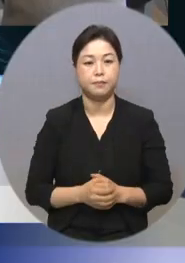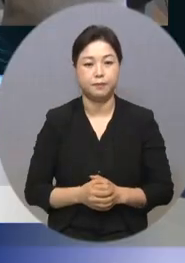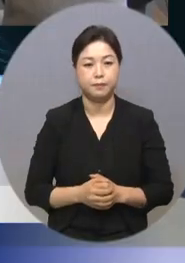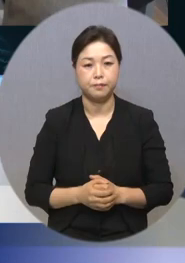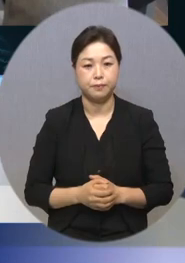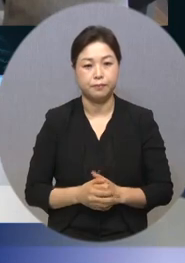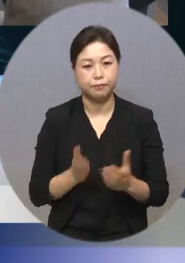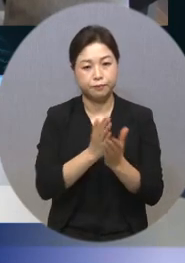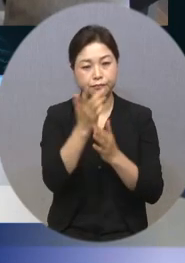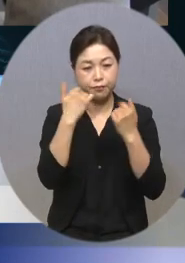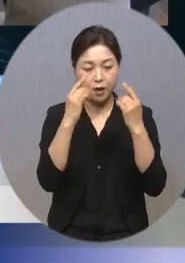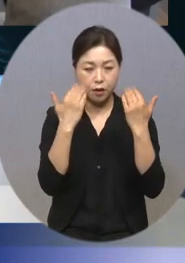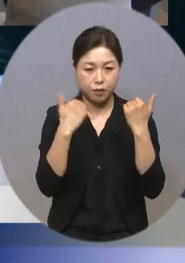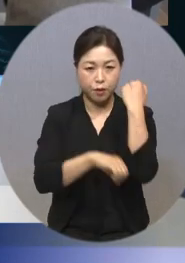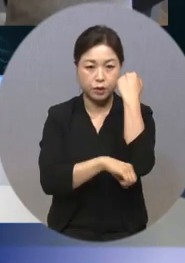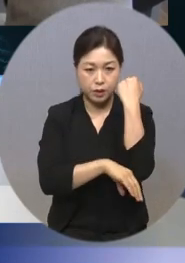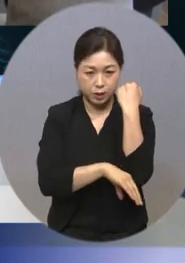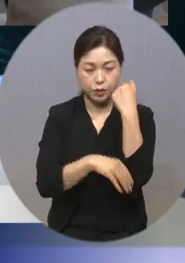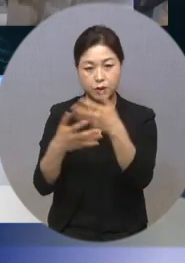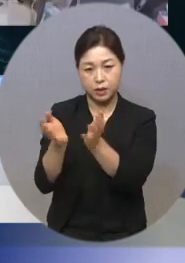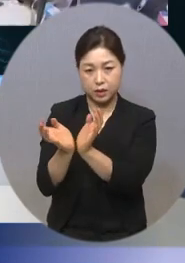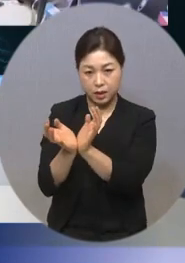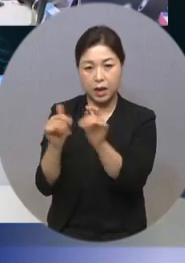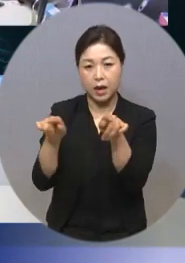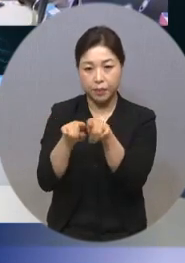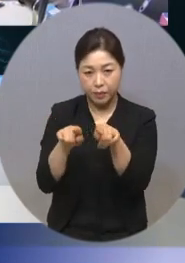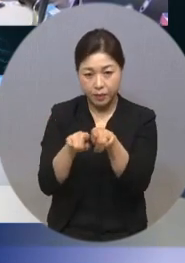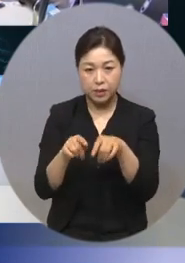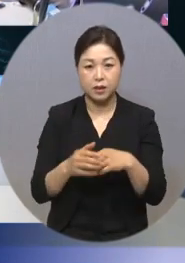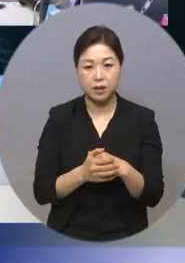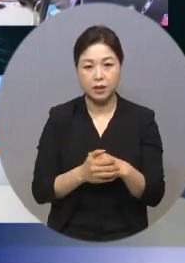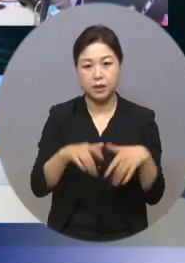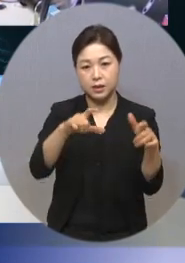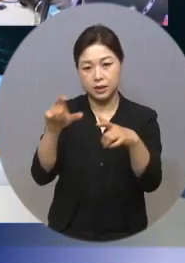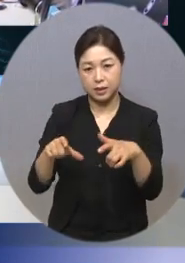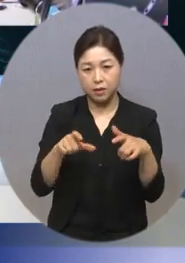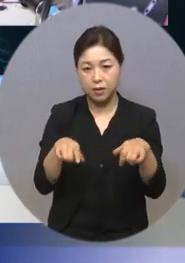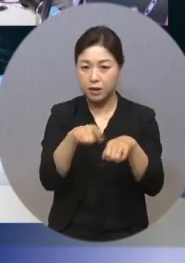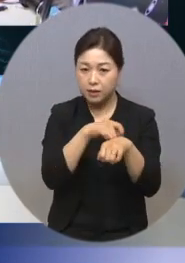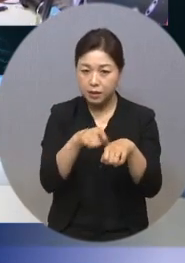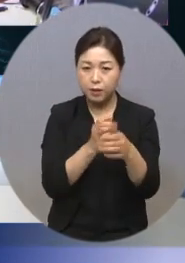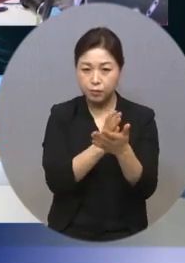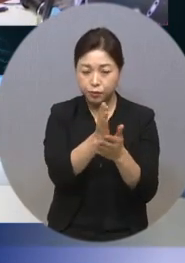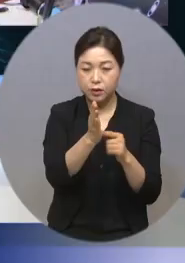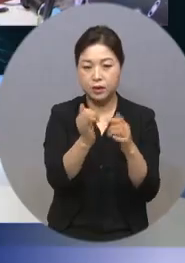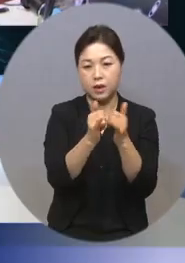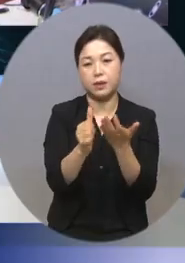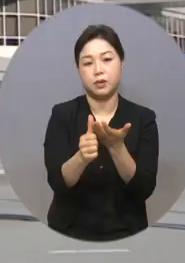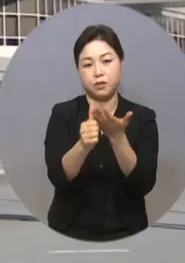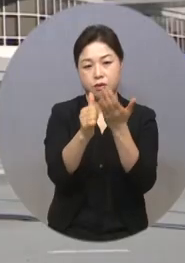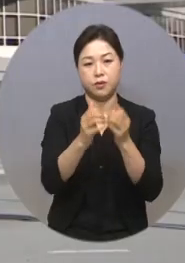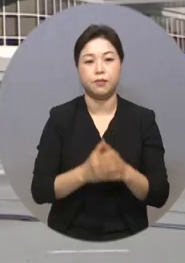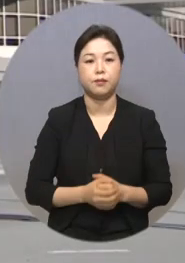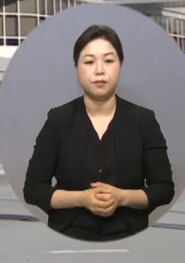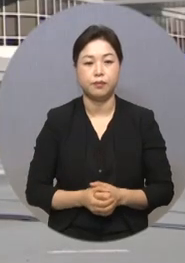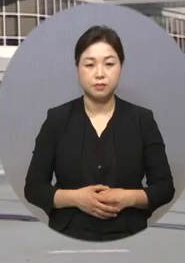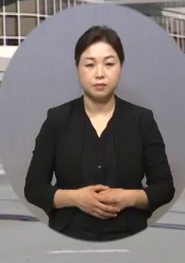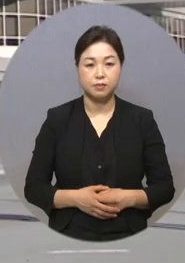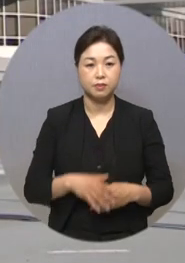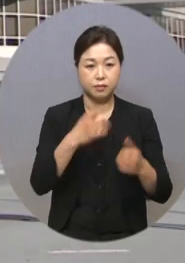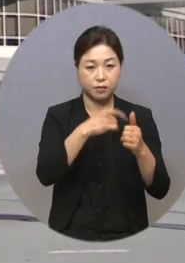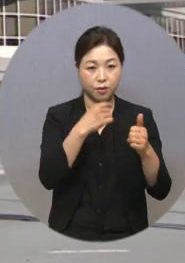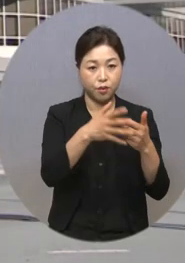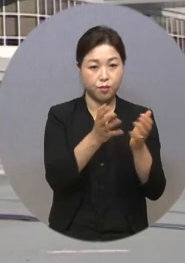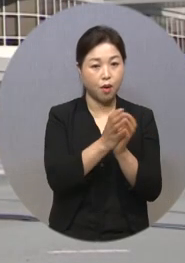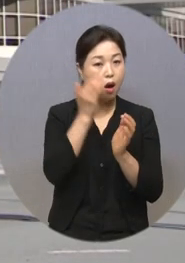정문 대학과 기초자치단체 가 손잡고 지역 특화 분야 인재 양성에 나섭니다 교육부와